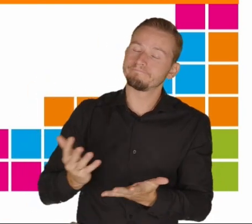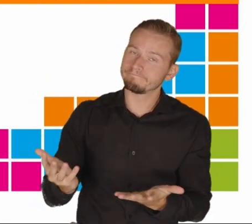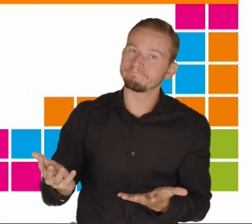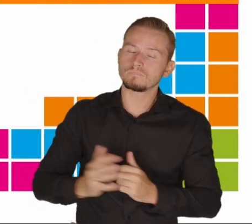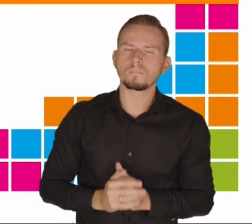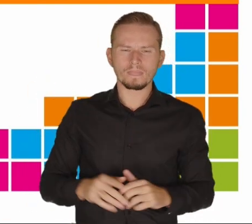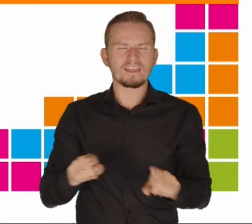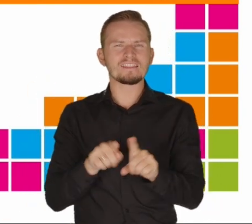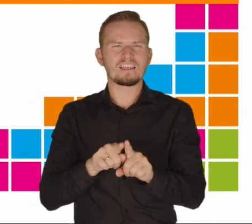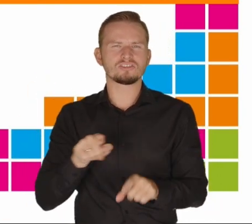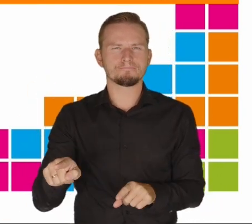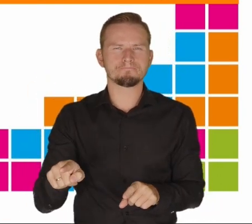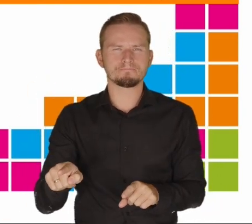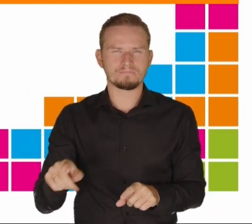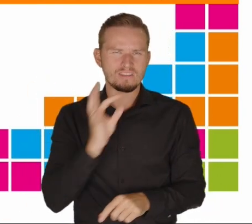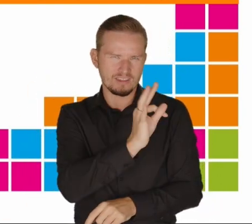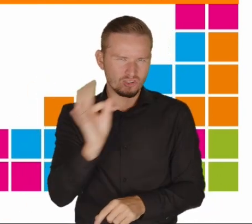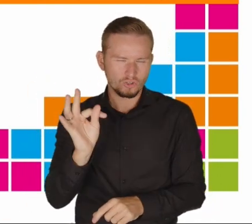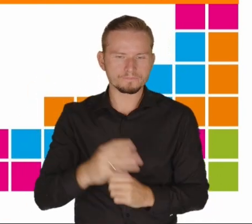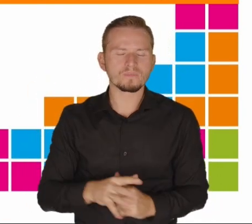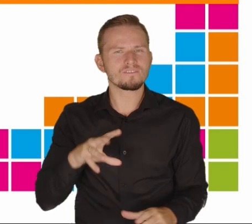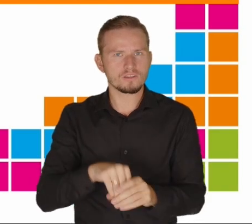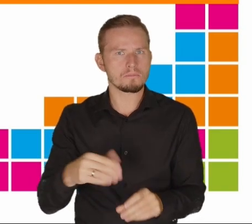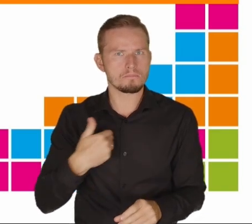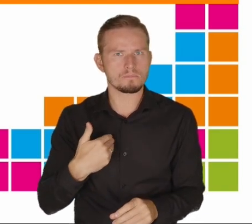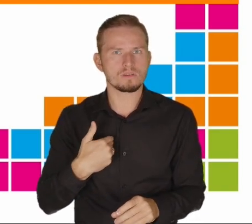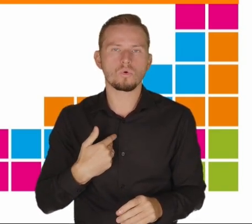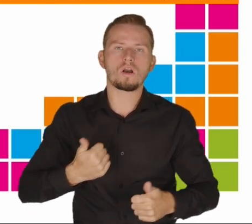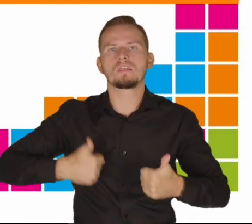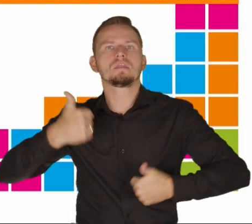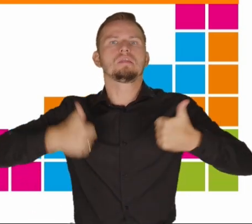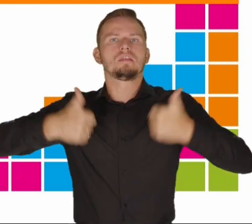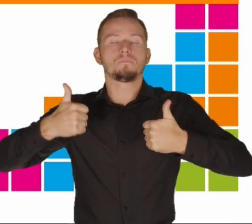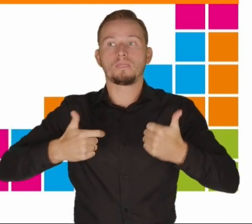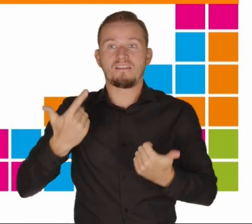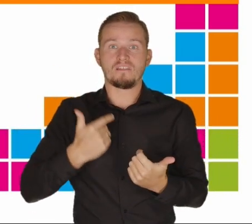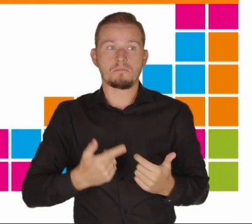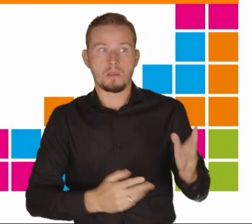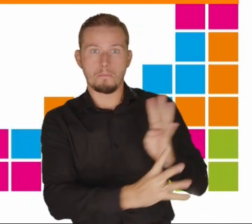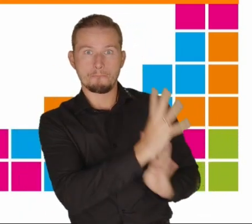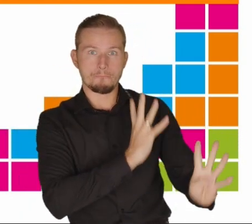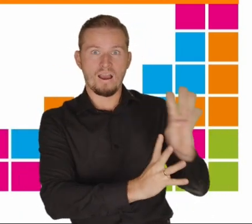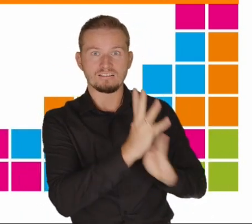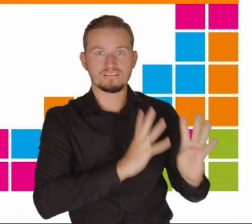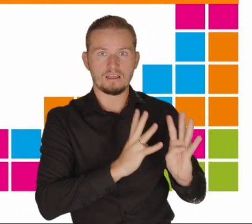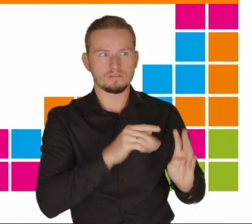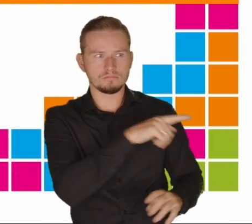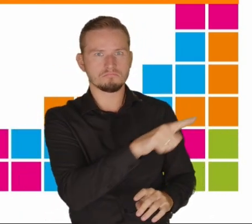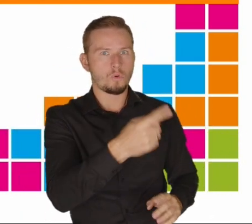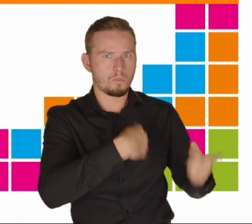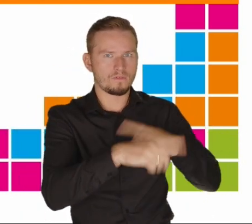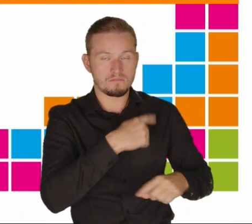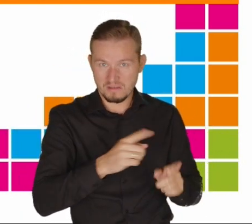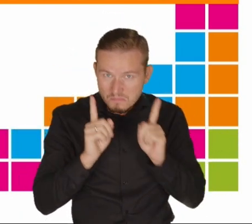o takim challenge'u, który słyszałem o nim od pacjentów. Nie wiem, czy on jest prawdziwy, ale no jakby powiem